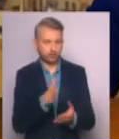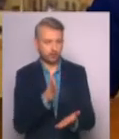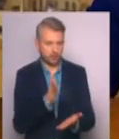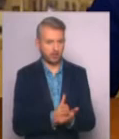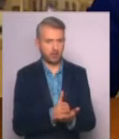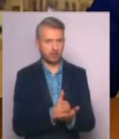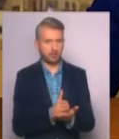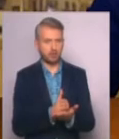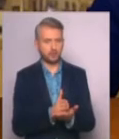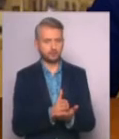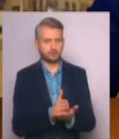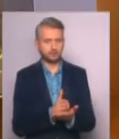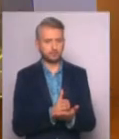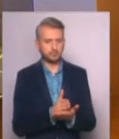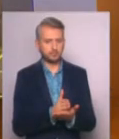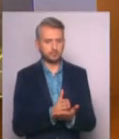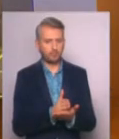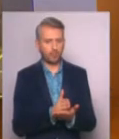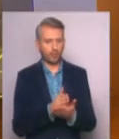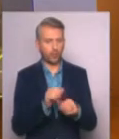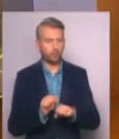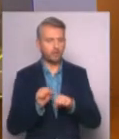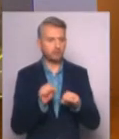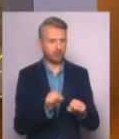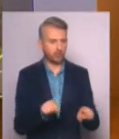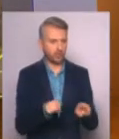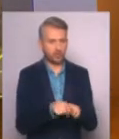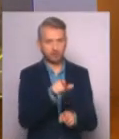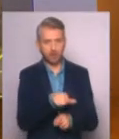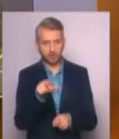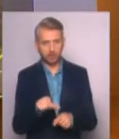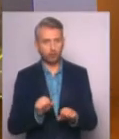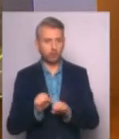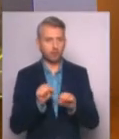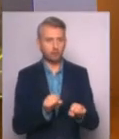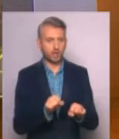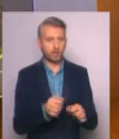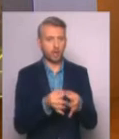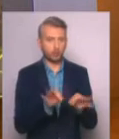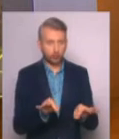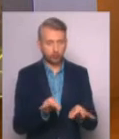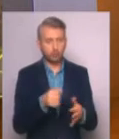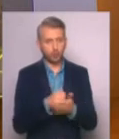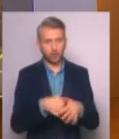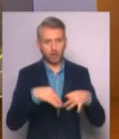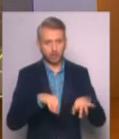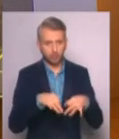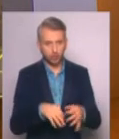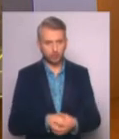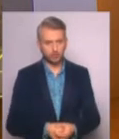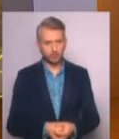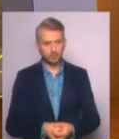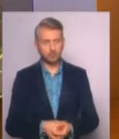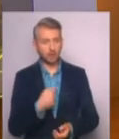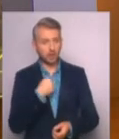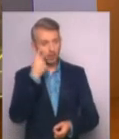реалізацію, скажімо так, убезпечення таких мешканців, убезпечення і доступу вільного їх до транспорту. Ви, я